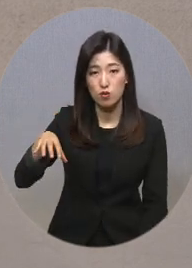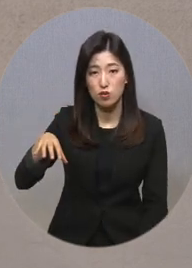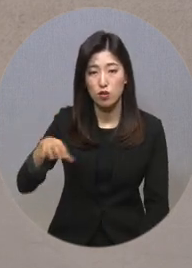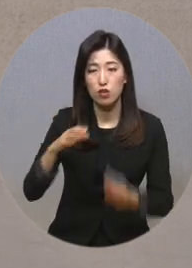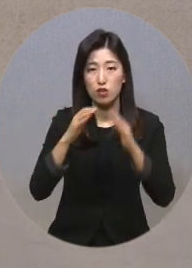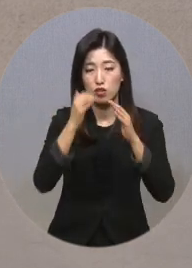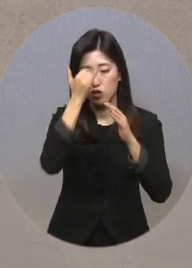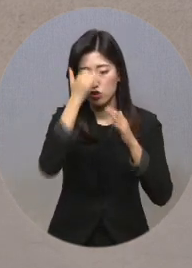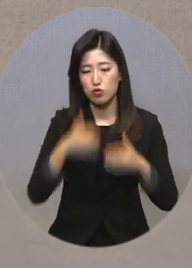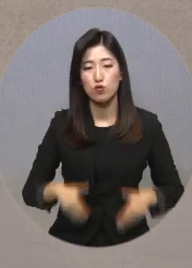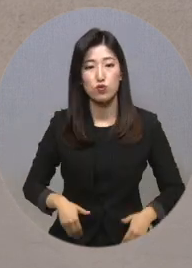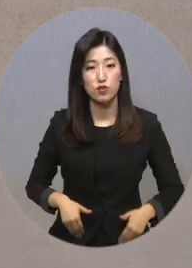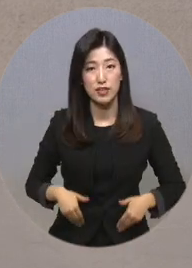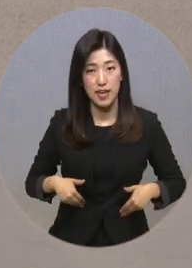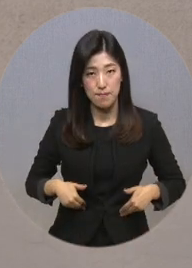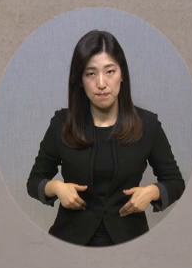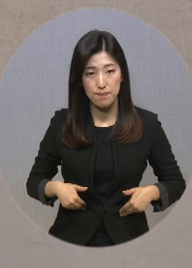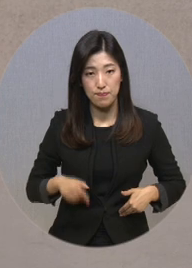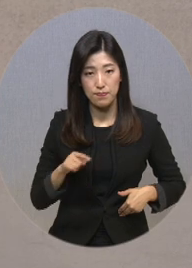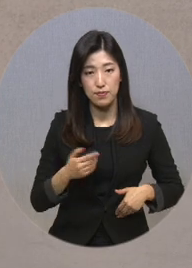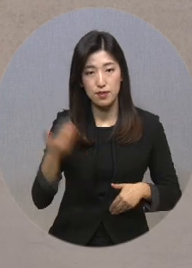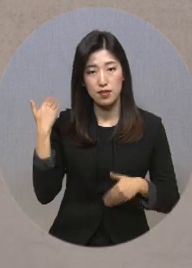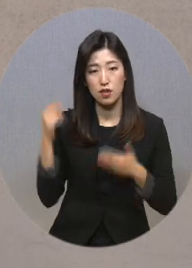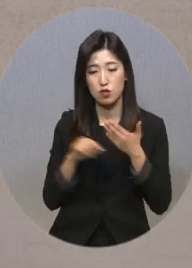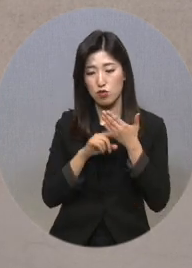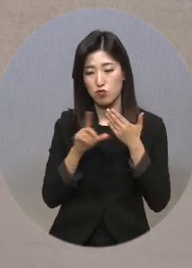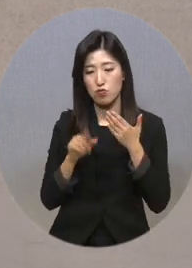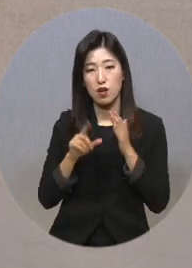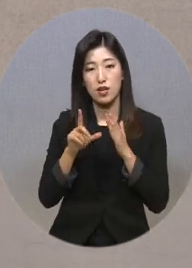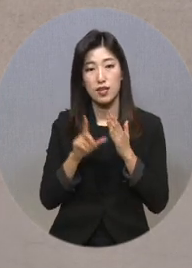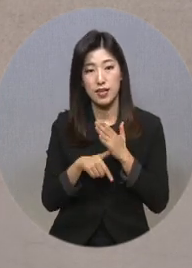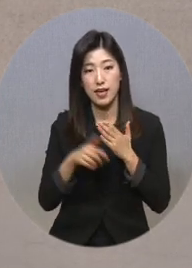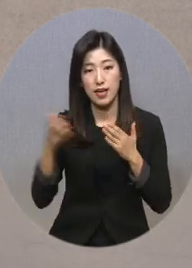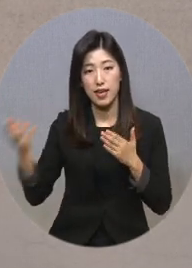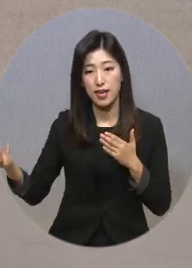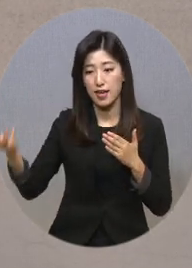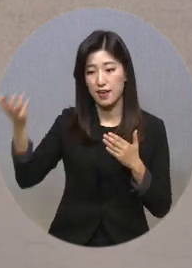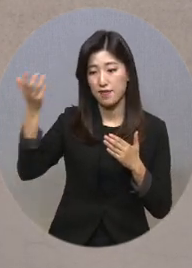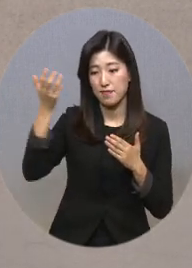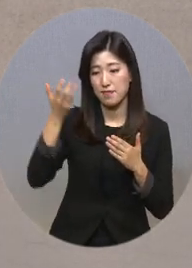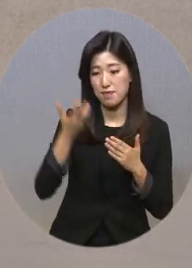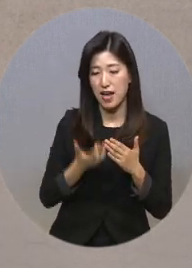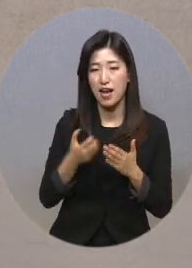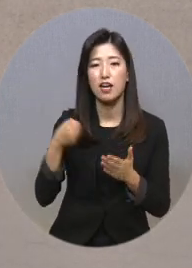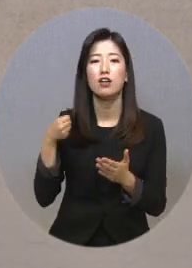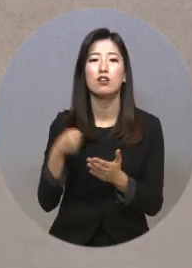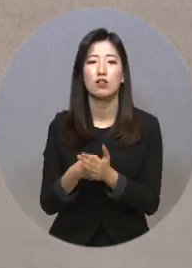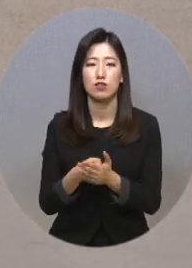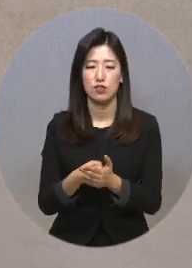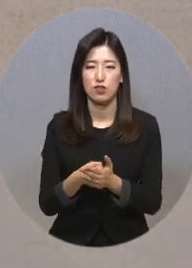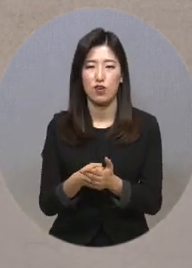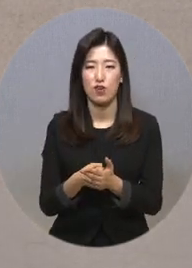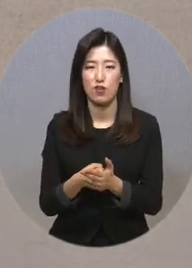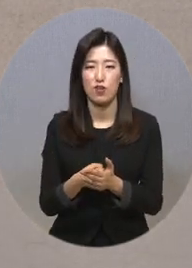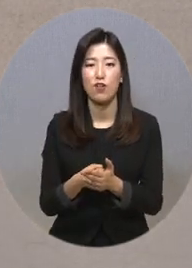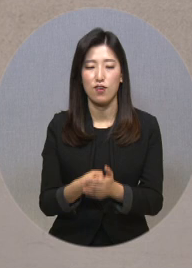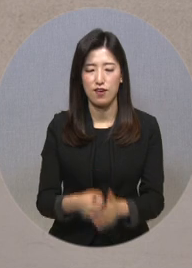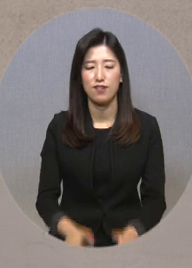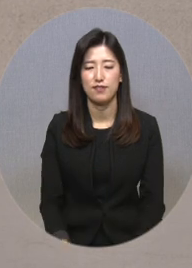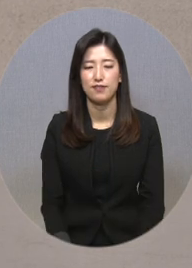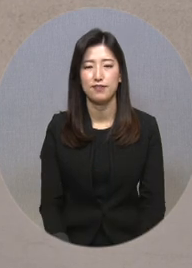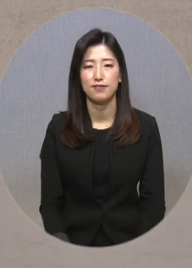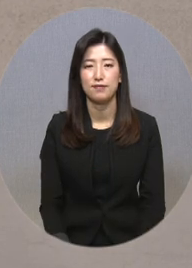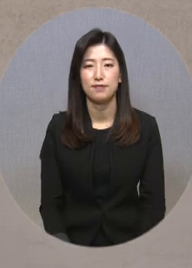충남의 그 작년 9월 달에 그 두기로 한 결정을 했다고 제가